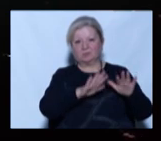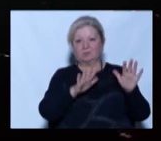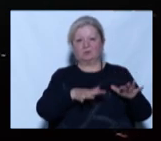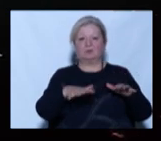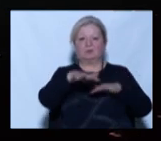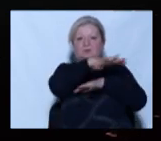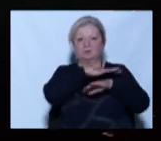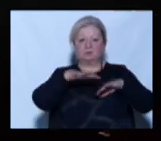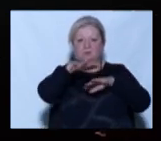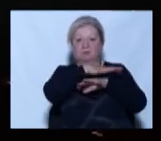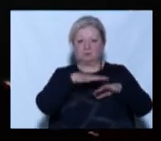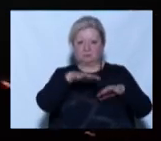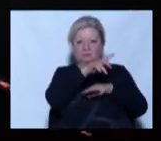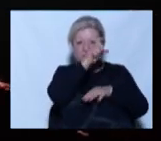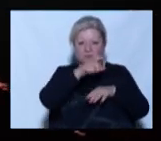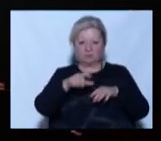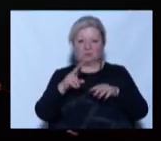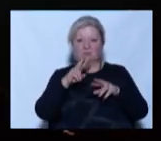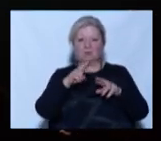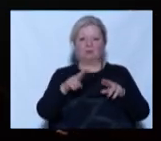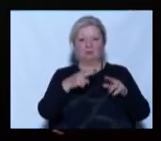ძირითადი თავმოყრა, რომელიც ვარსკვლავიან